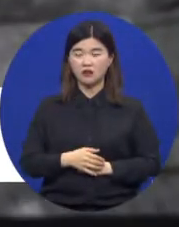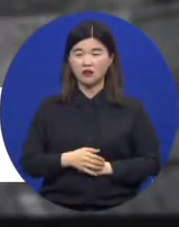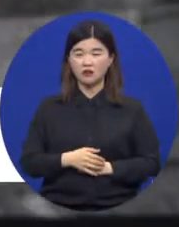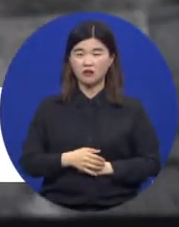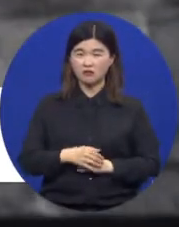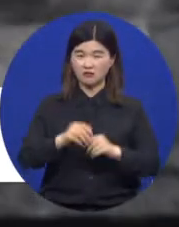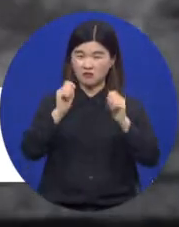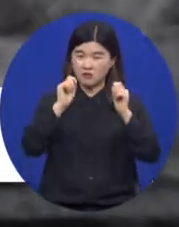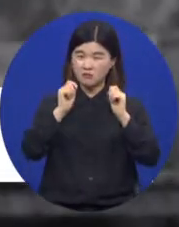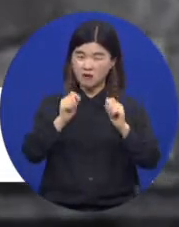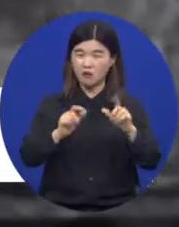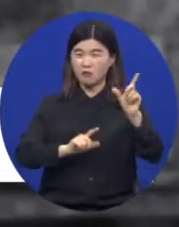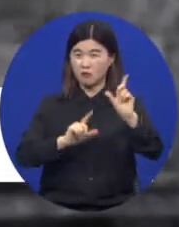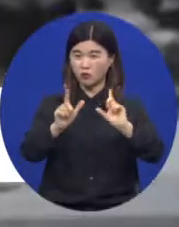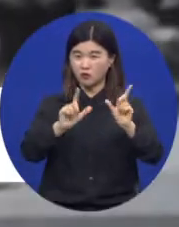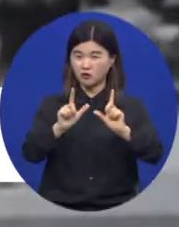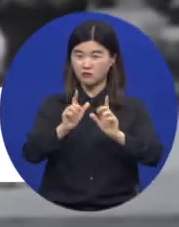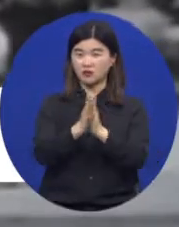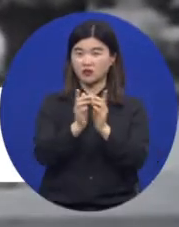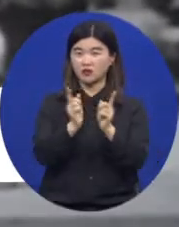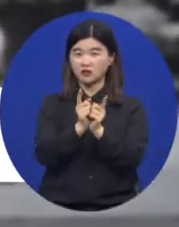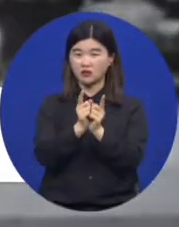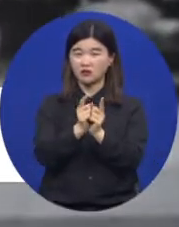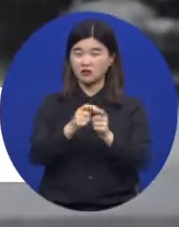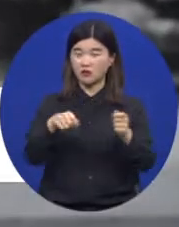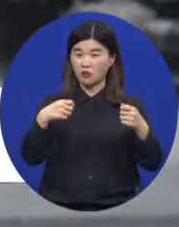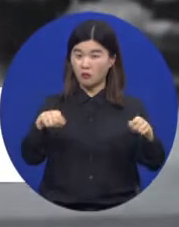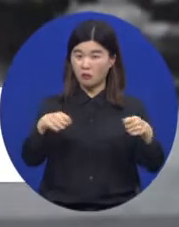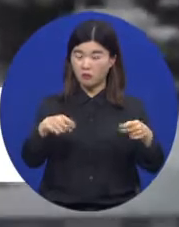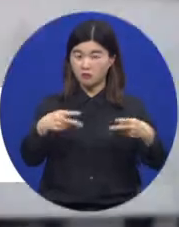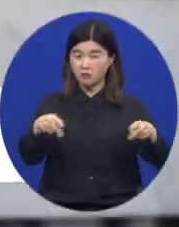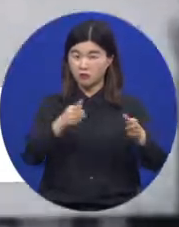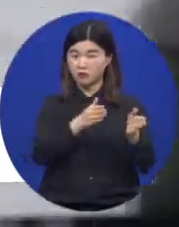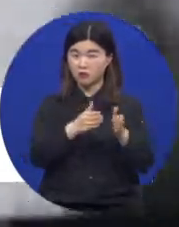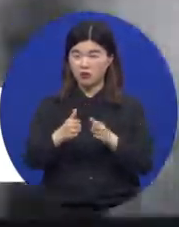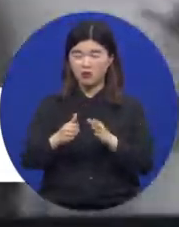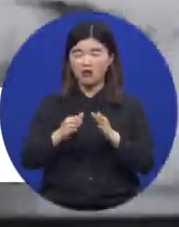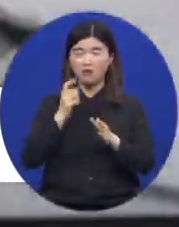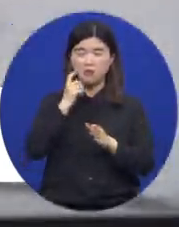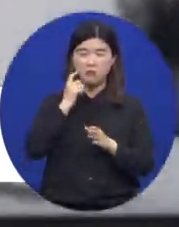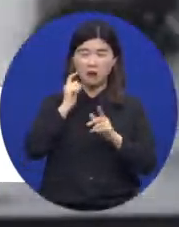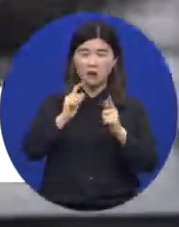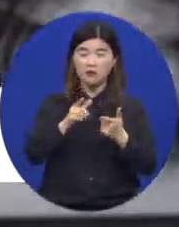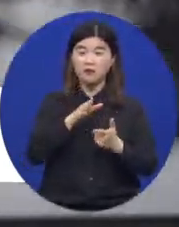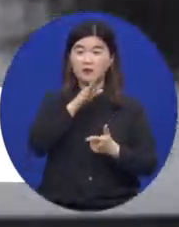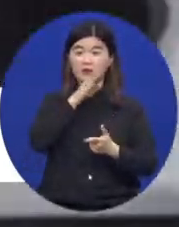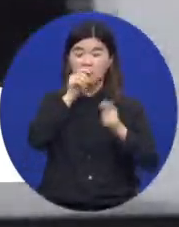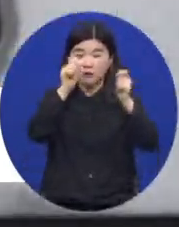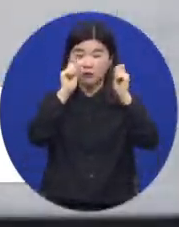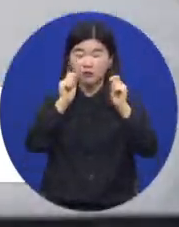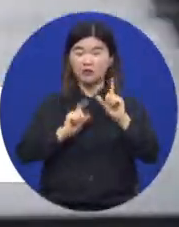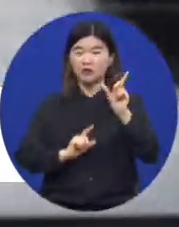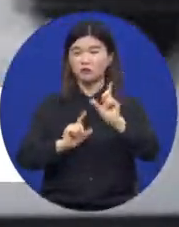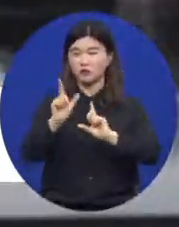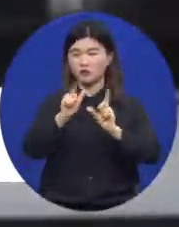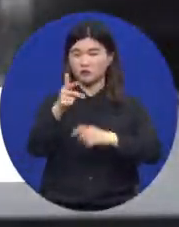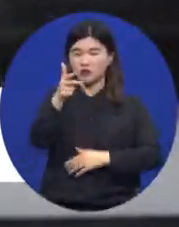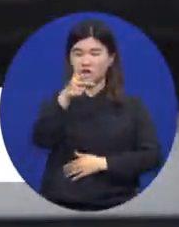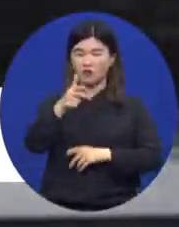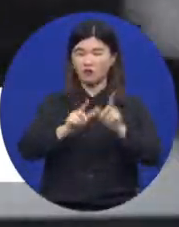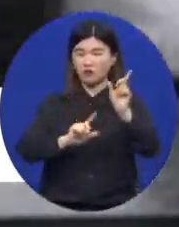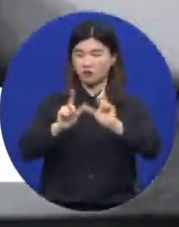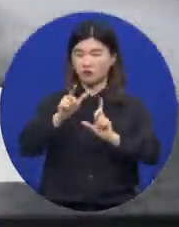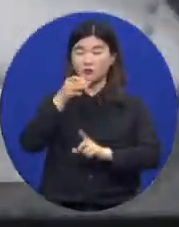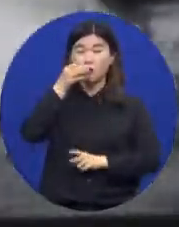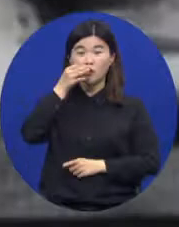심방의 움직임이나 소미의 연물, 상차림 등을 보면 연출이 아니라 실제로 굿하는 장면을 촬영한 것으로